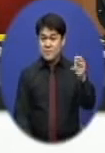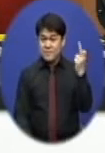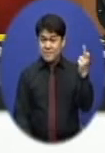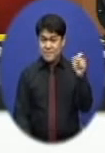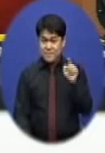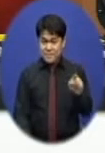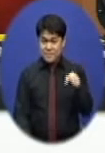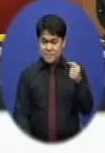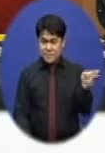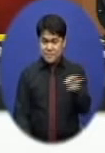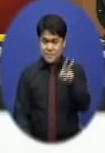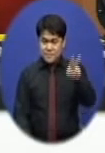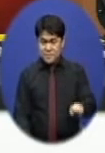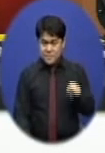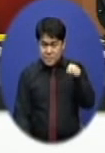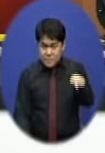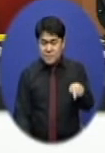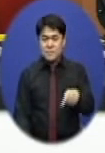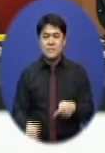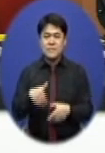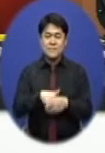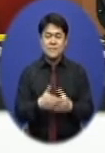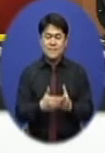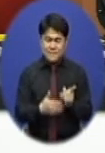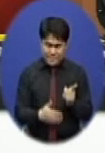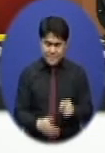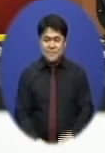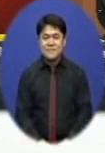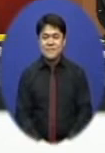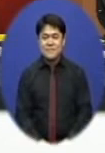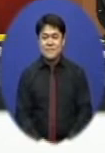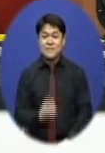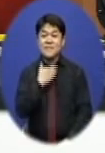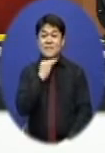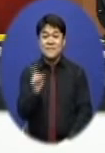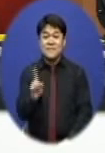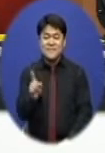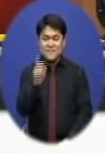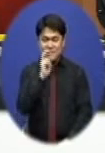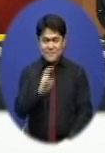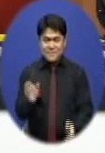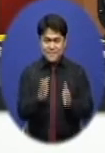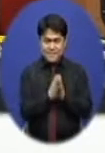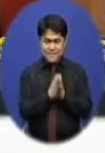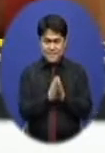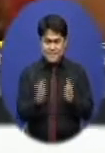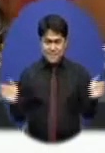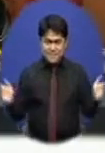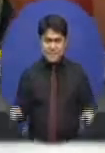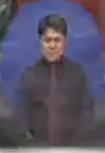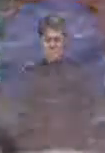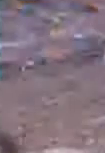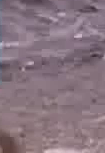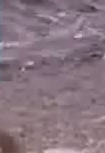12번을 누르시고, 우물 정자를 누르면 심사가 완료됩니다. 네. 내 나이가 어때서 음악